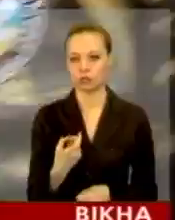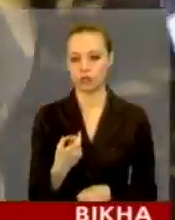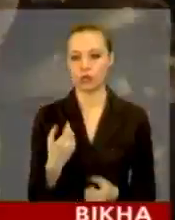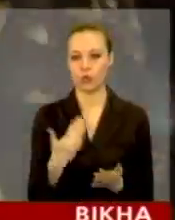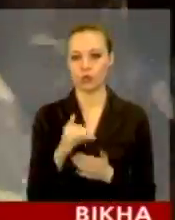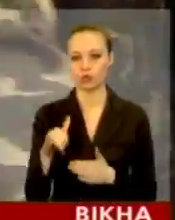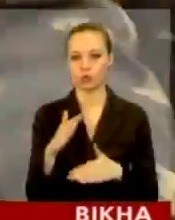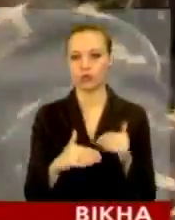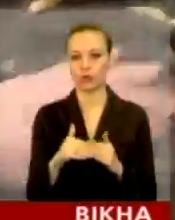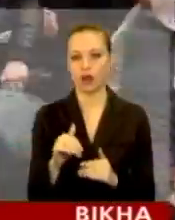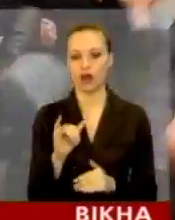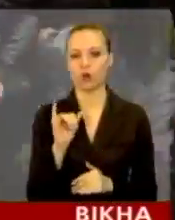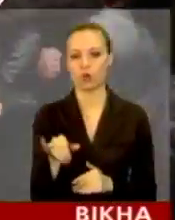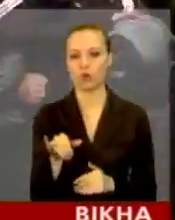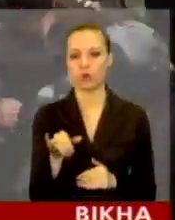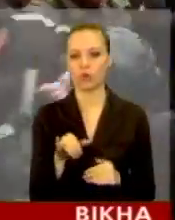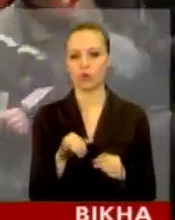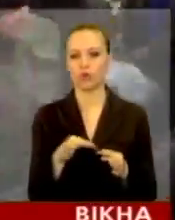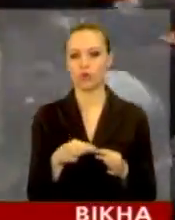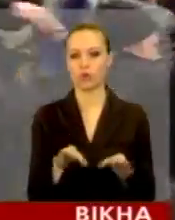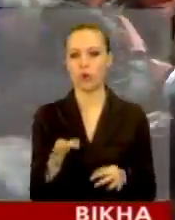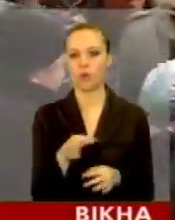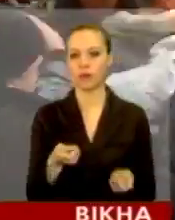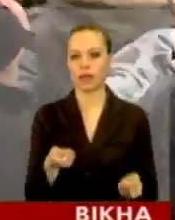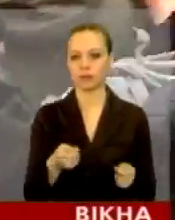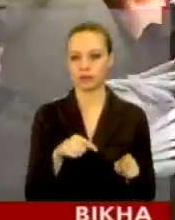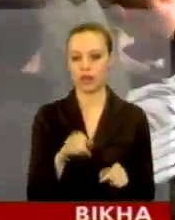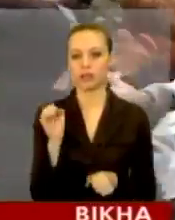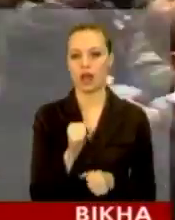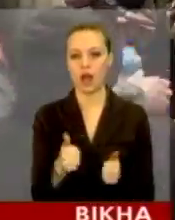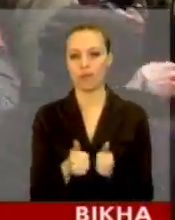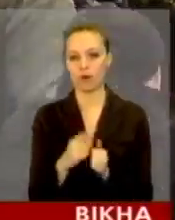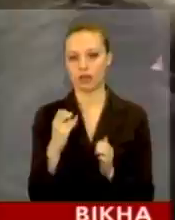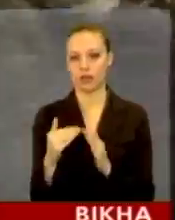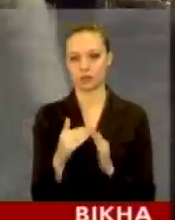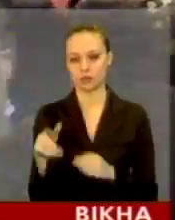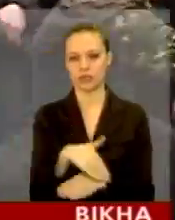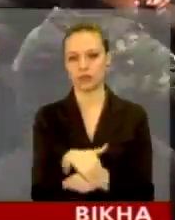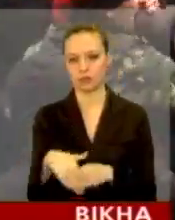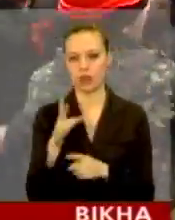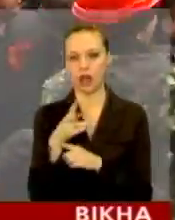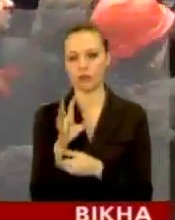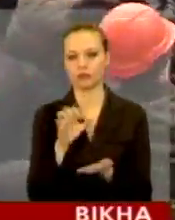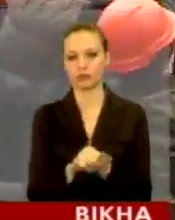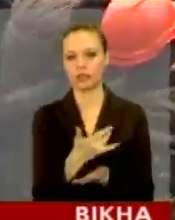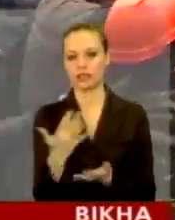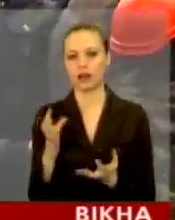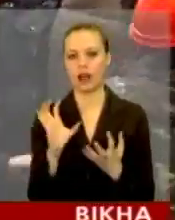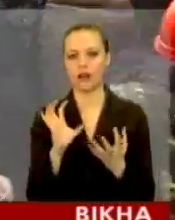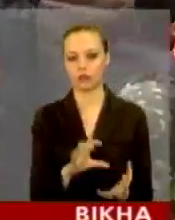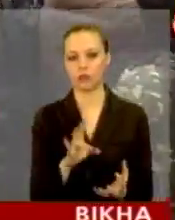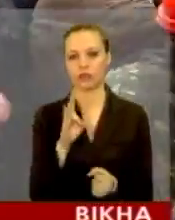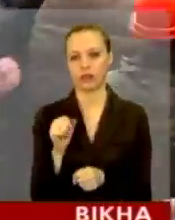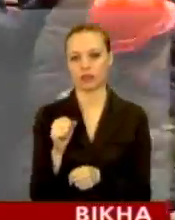Ось вона в руках визволителів обладміністрації, а поряд на сусідній вулиці камери зафіксували кілька автобусів